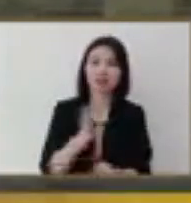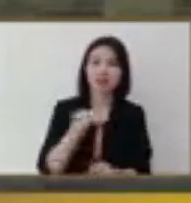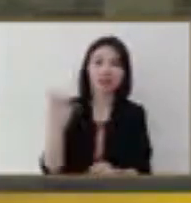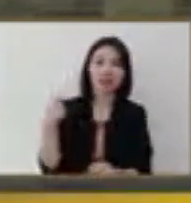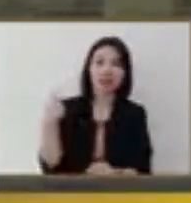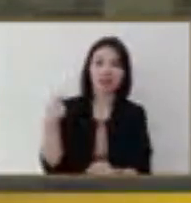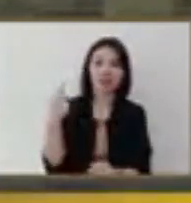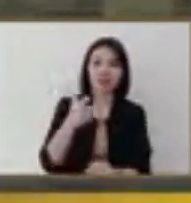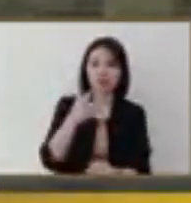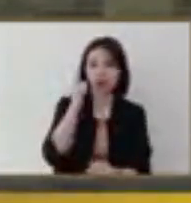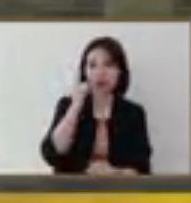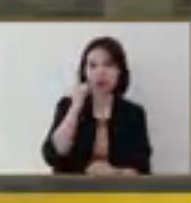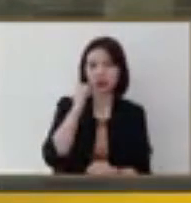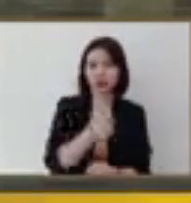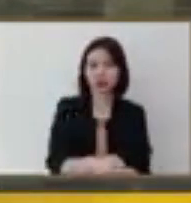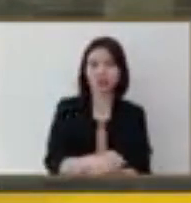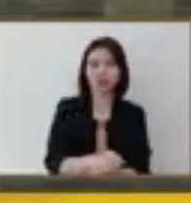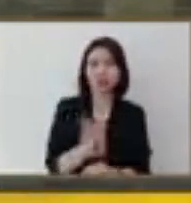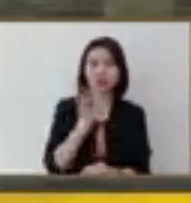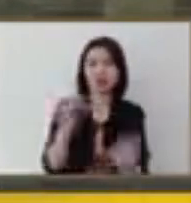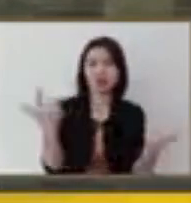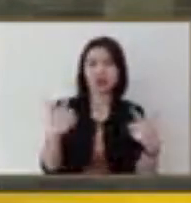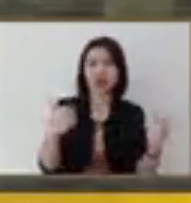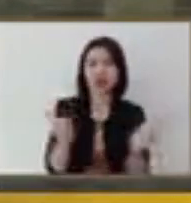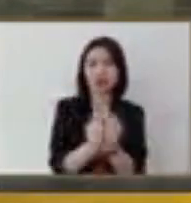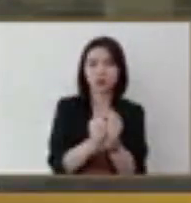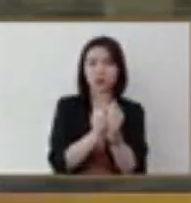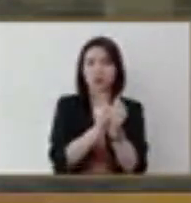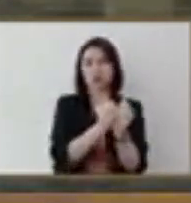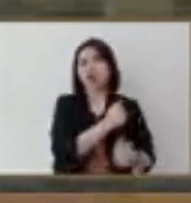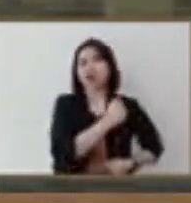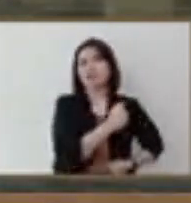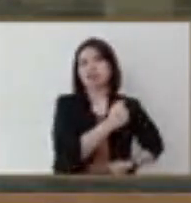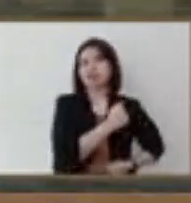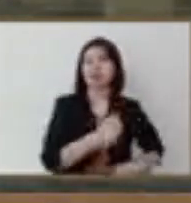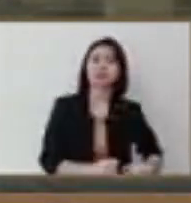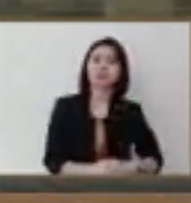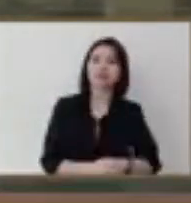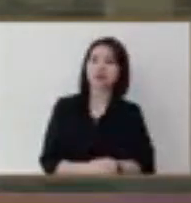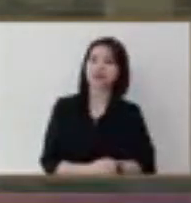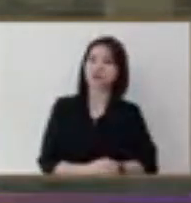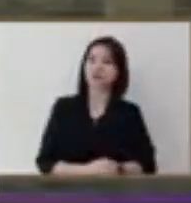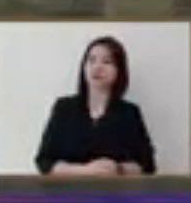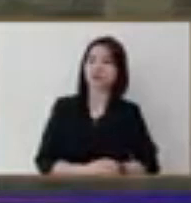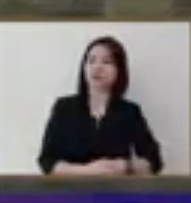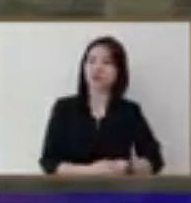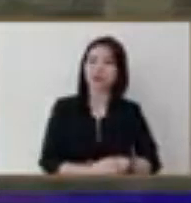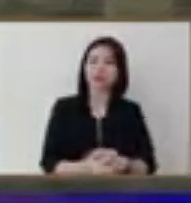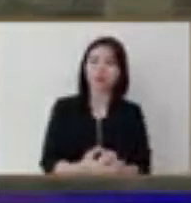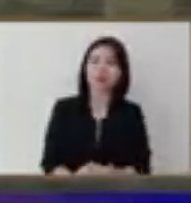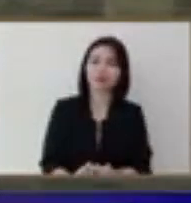Tapos magkikipaglaban sa mga de-armalite. You know, that's always the case. It's a war on drugs, we call